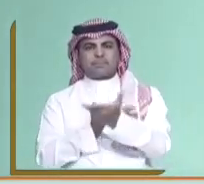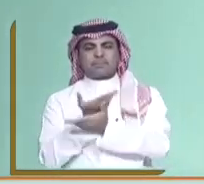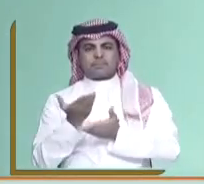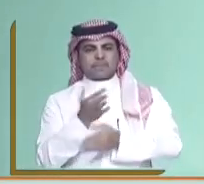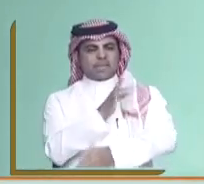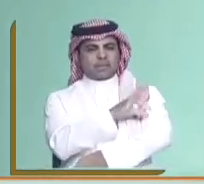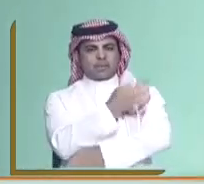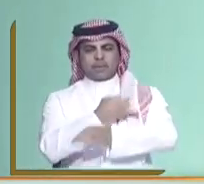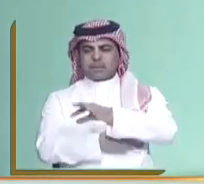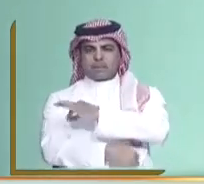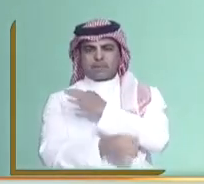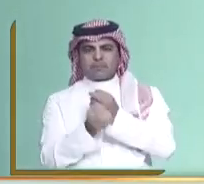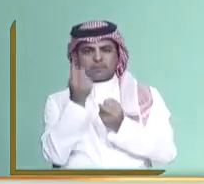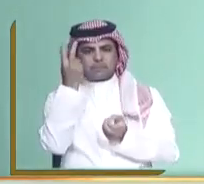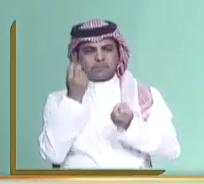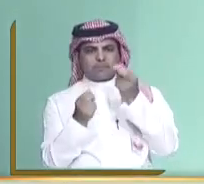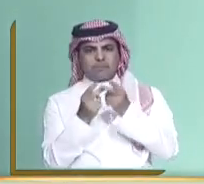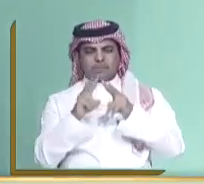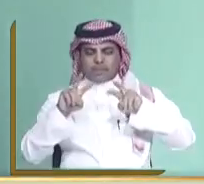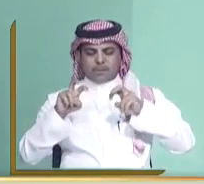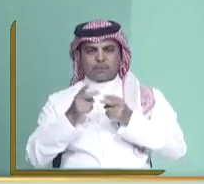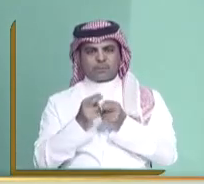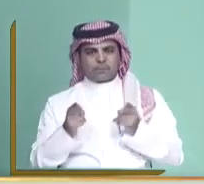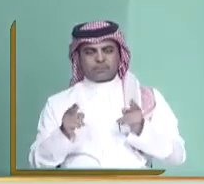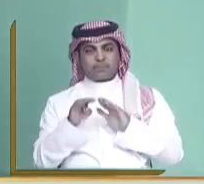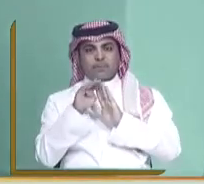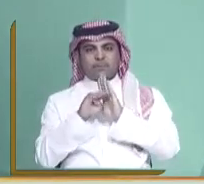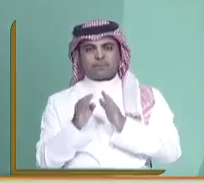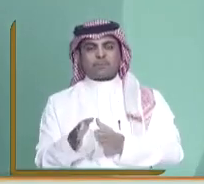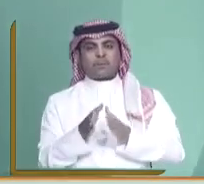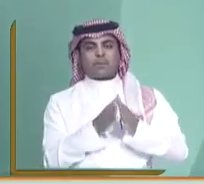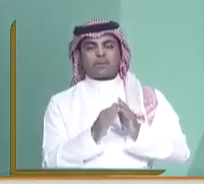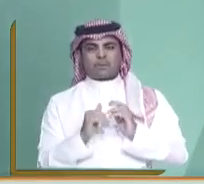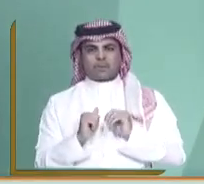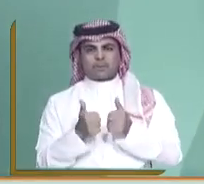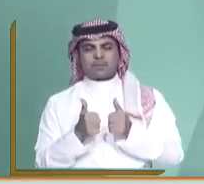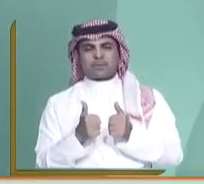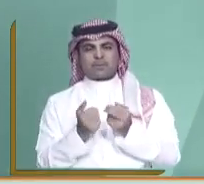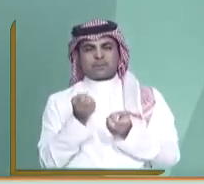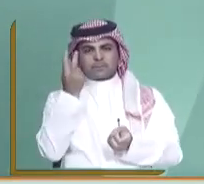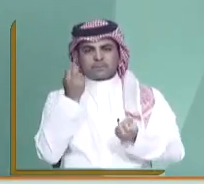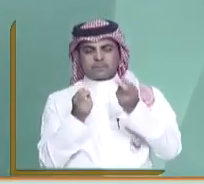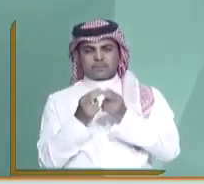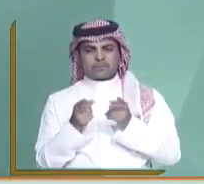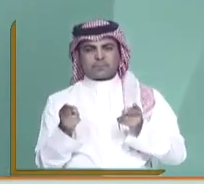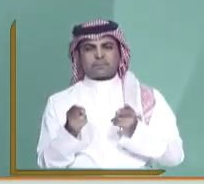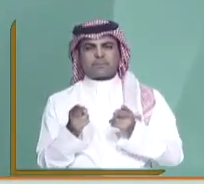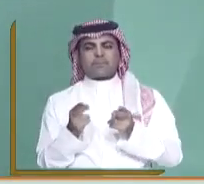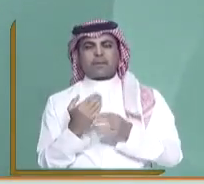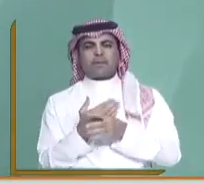التجارب التقنيه والابتكار والبحوث والتطوير وتمكين انشاء المشاريع النوعيه ذات الاولويه